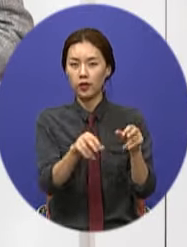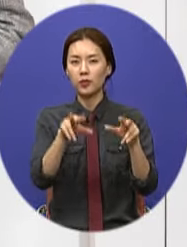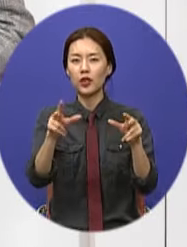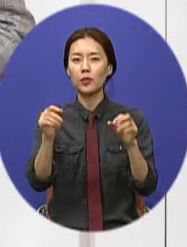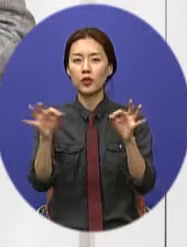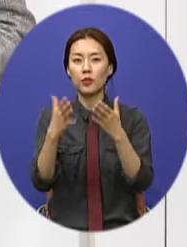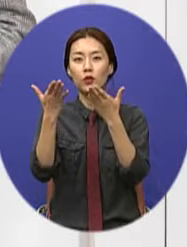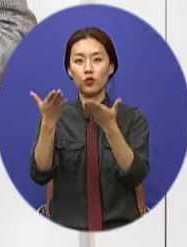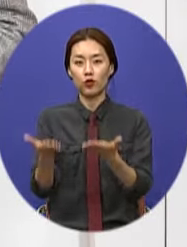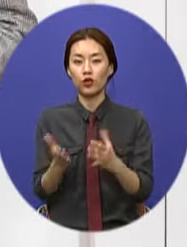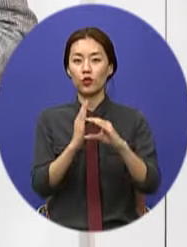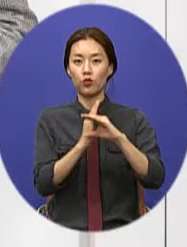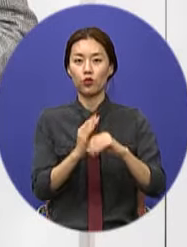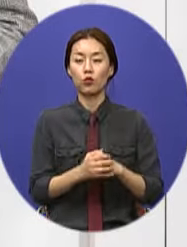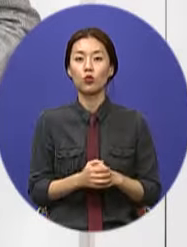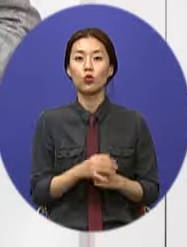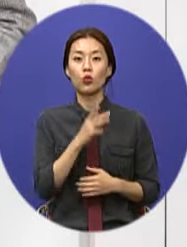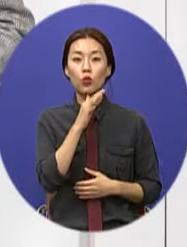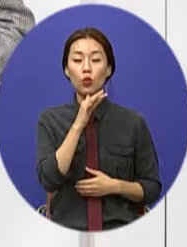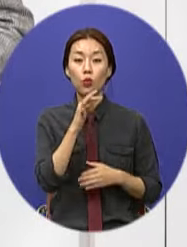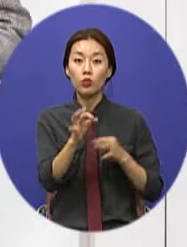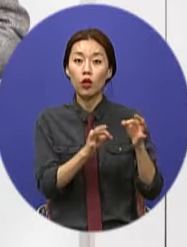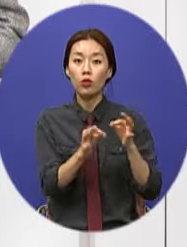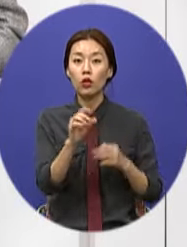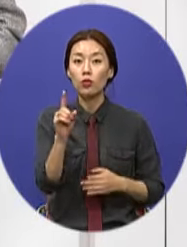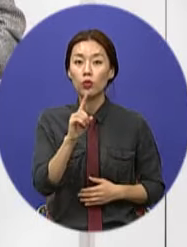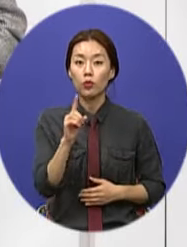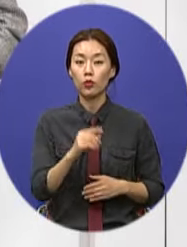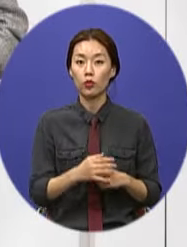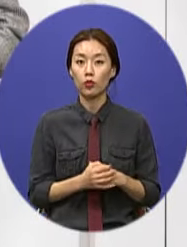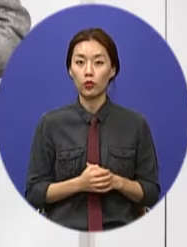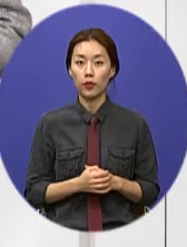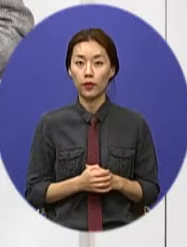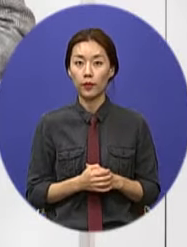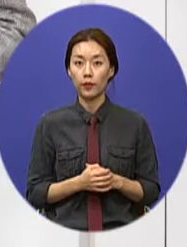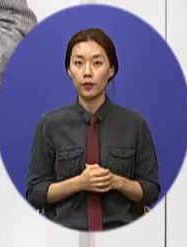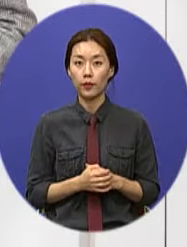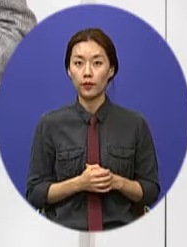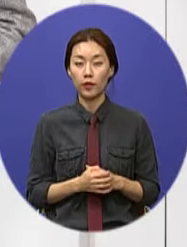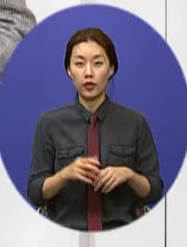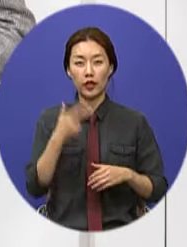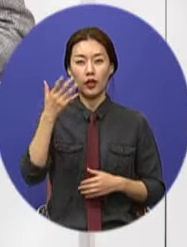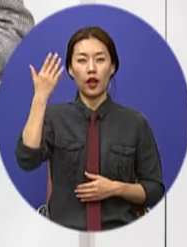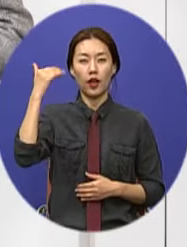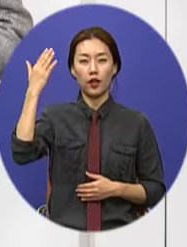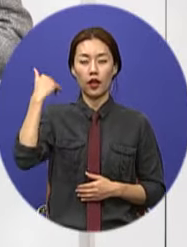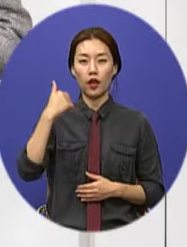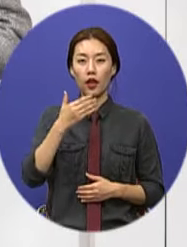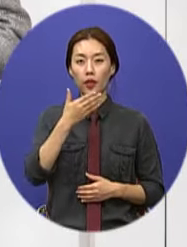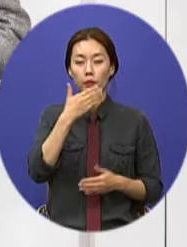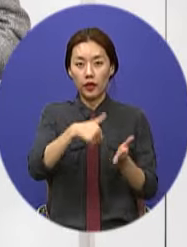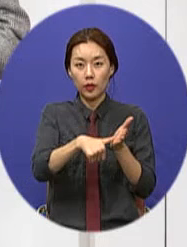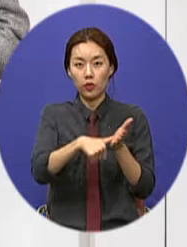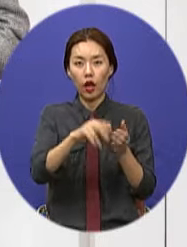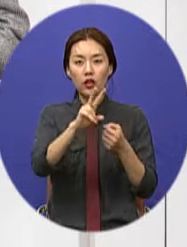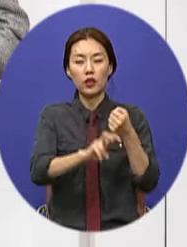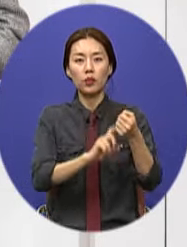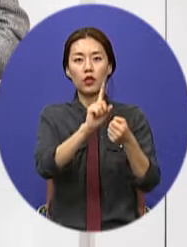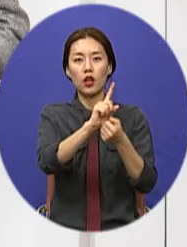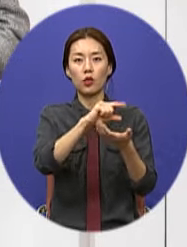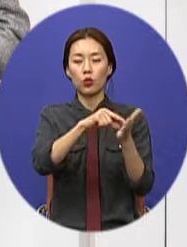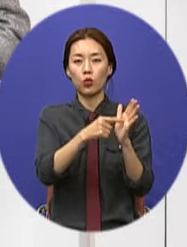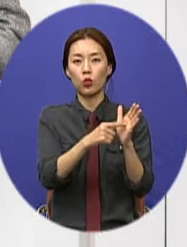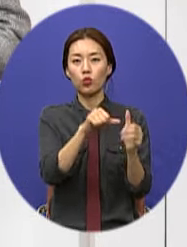쉬고 있어요, 지금은. 장사 어떤 장사 하셨어요? 지금 옛날 식품점 그 한 21년 했는데요.